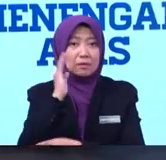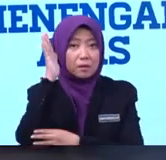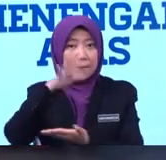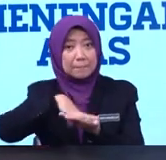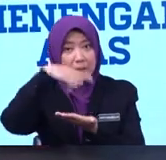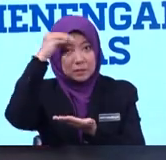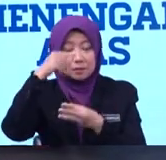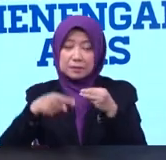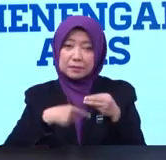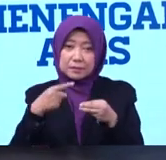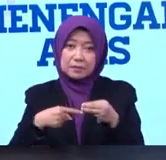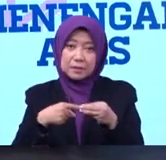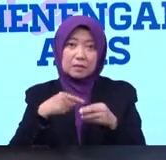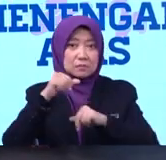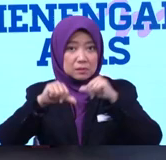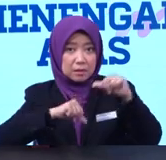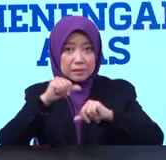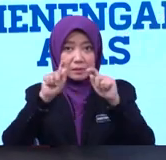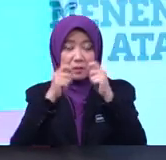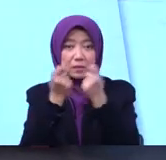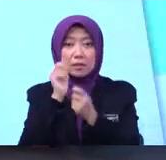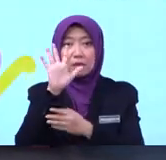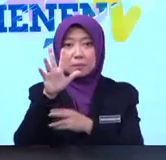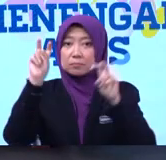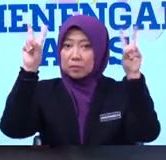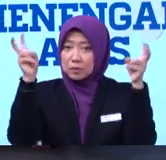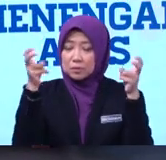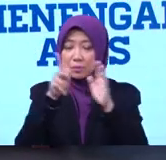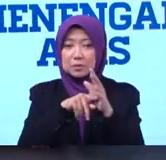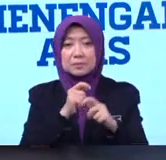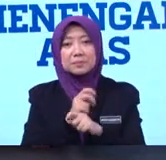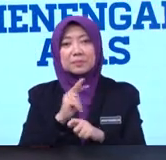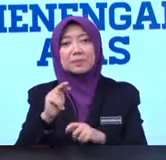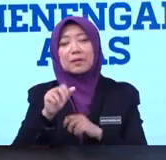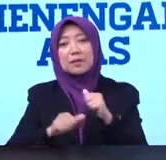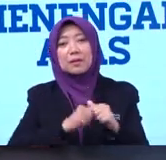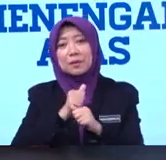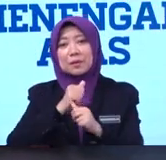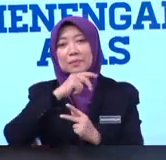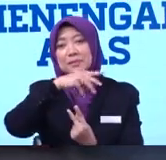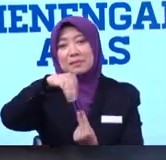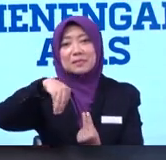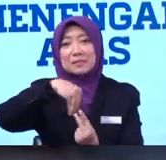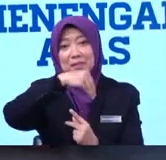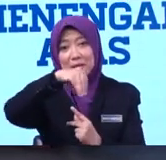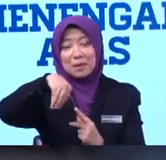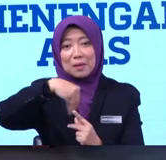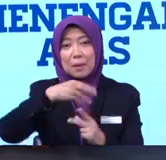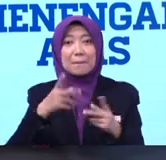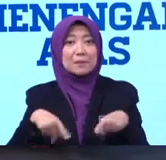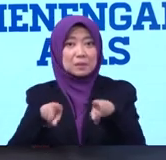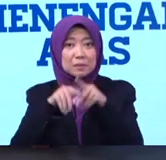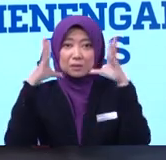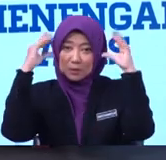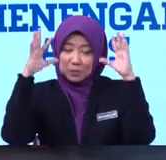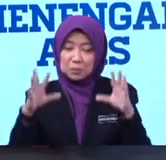mengenai tingkatan 5 dengan topiknya kelestarian alam sekitar Bersama siapa tentunya bersama